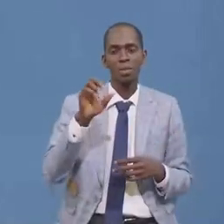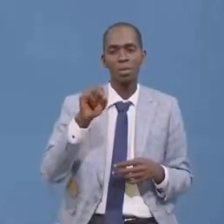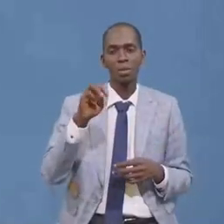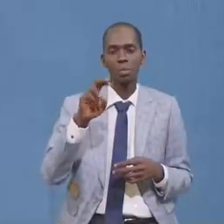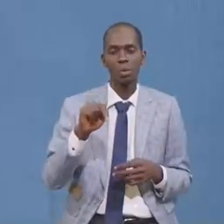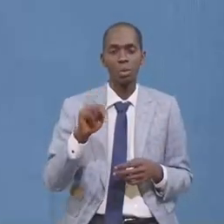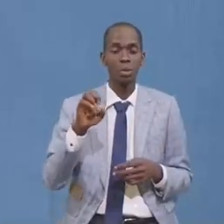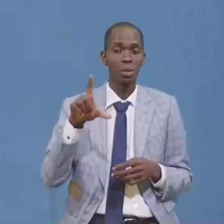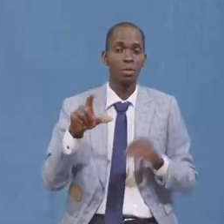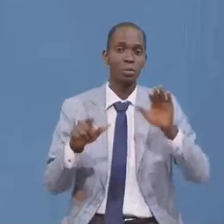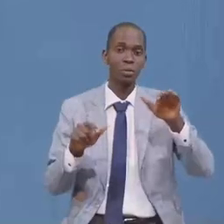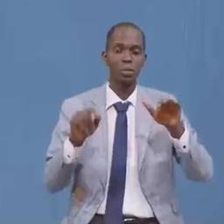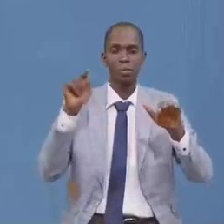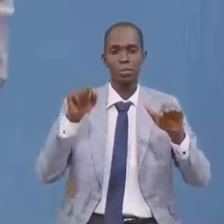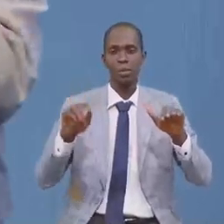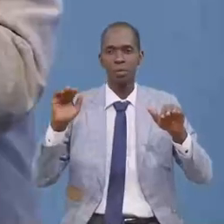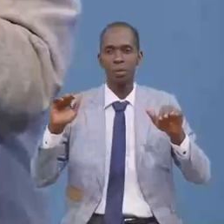2 Samuel 15:15.